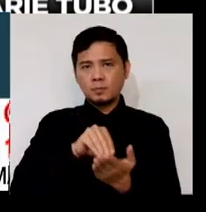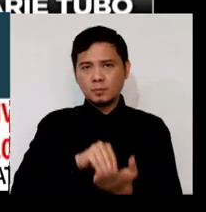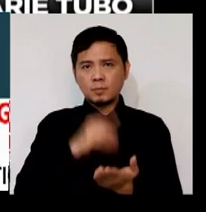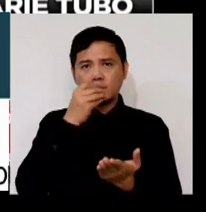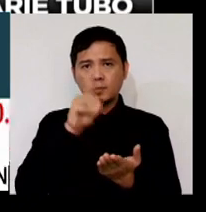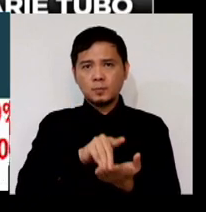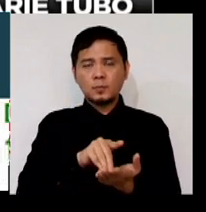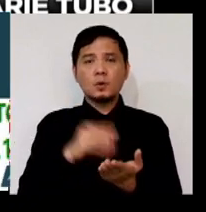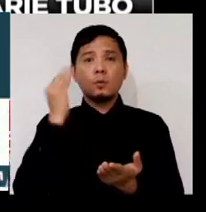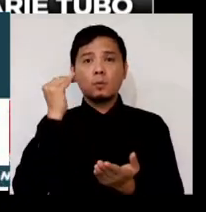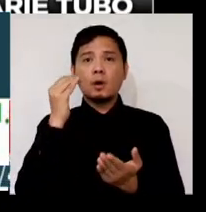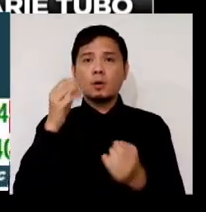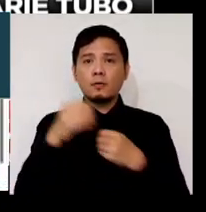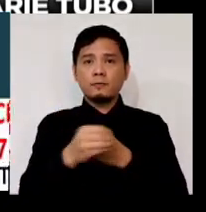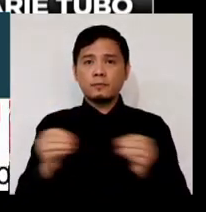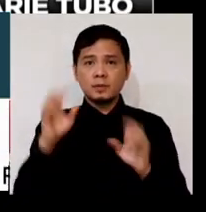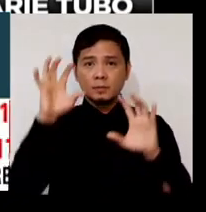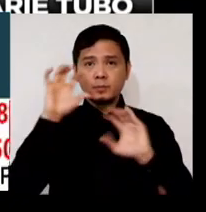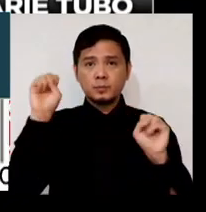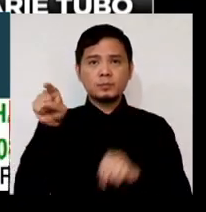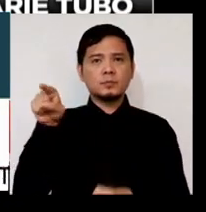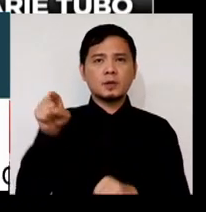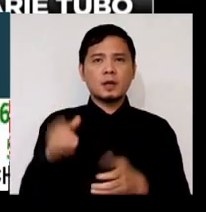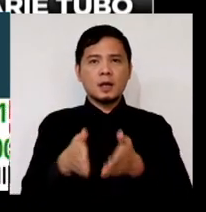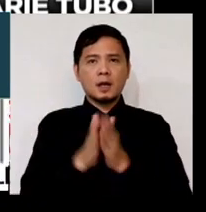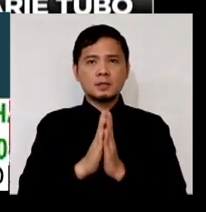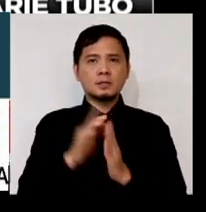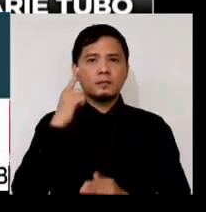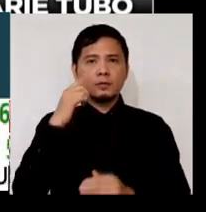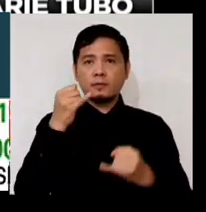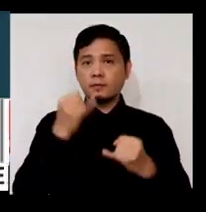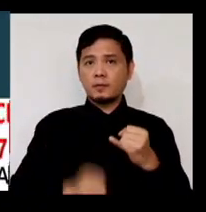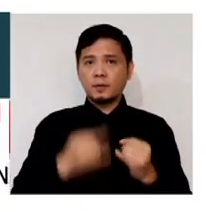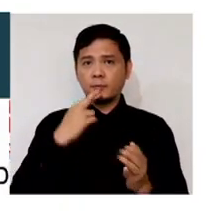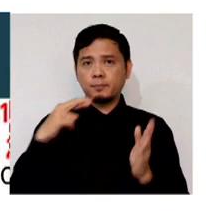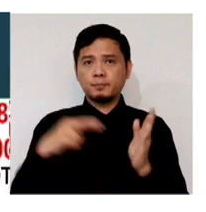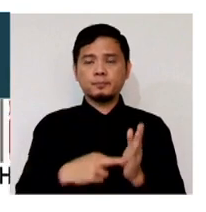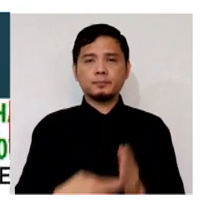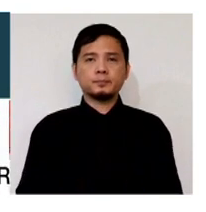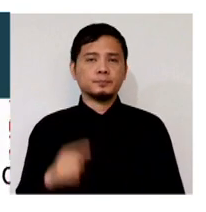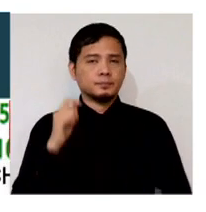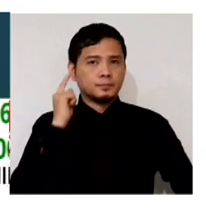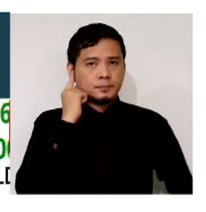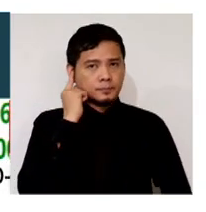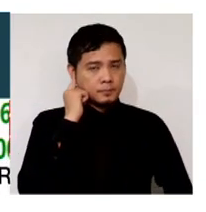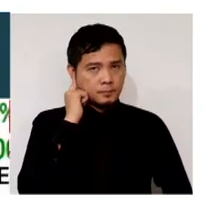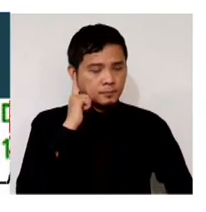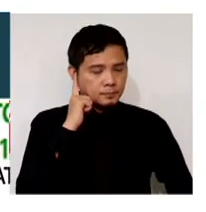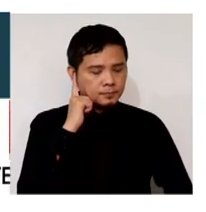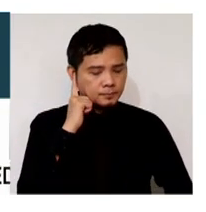of the President ang complete and final report. Okay. And before we let you go, Governor, ano po ang kailangan ng